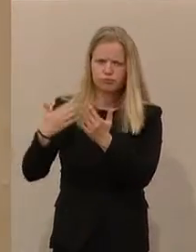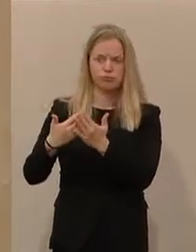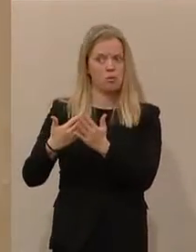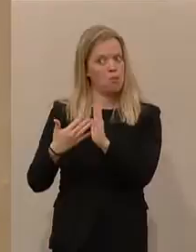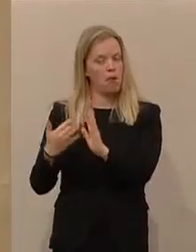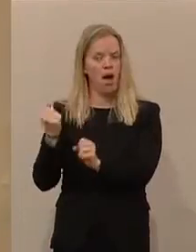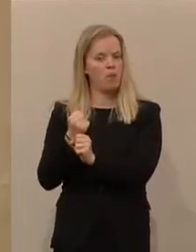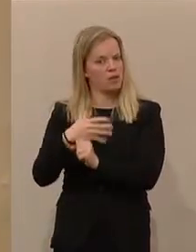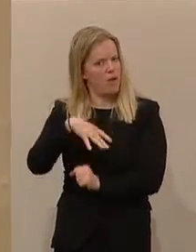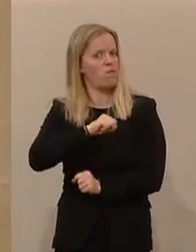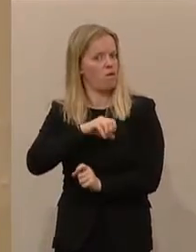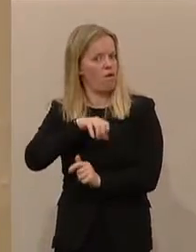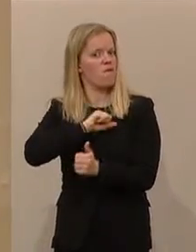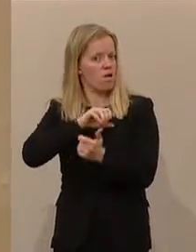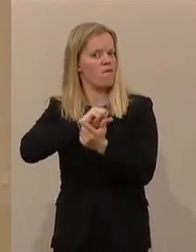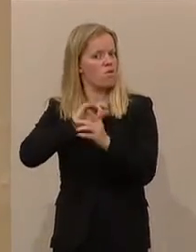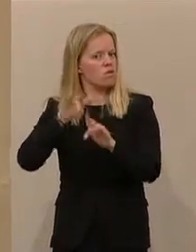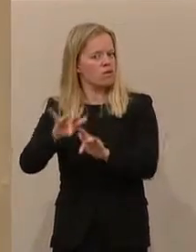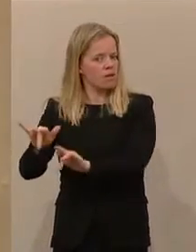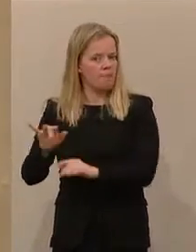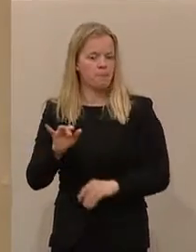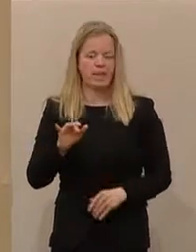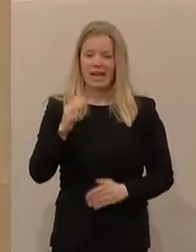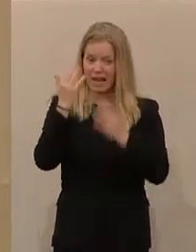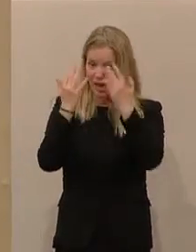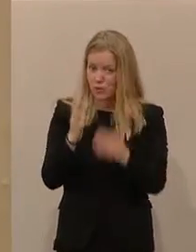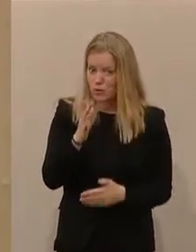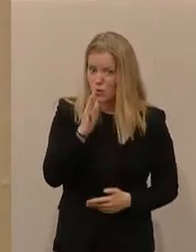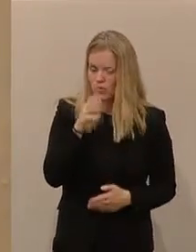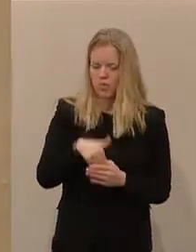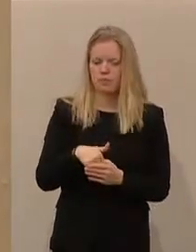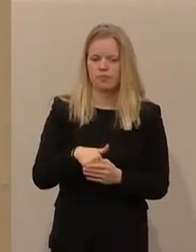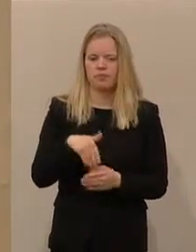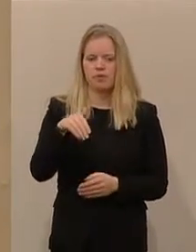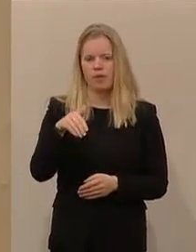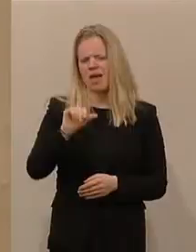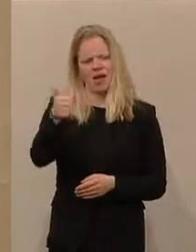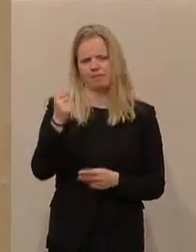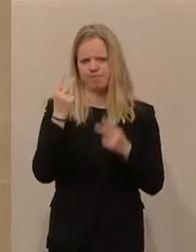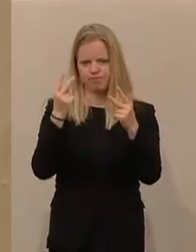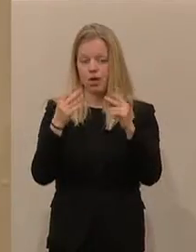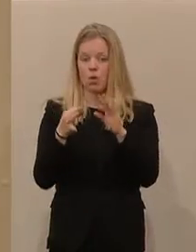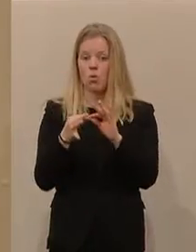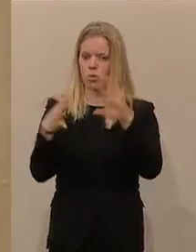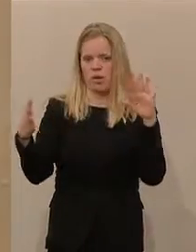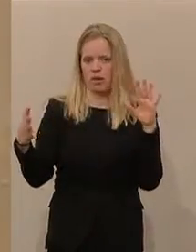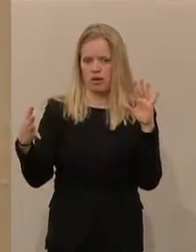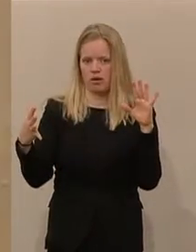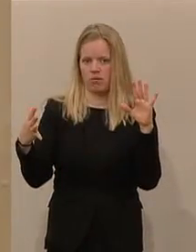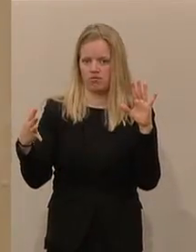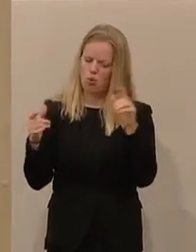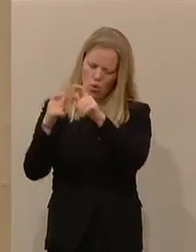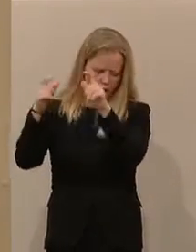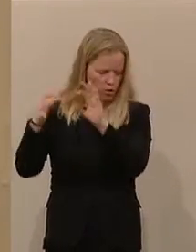Erfolgsarbeit zurückblicken. Ja, der Rechnungshof ist in erster Linie ein unabhängiges Organ,